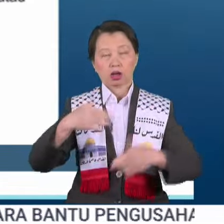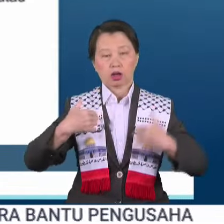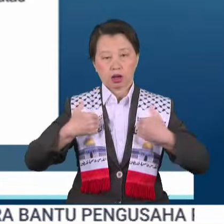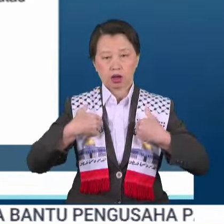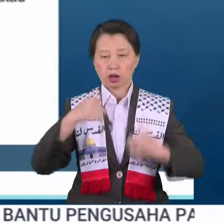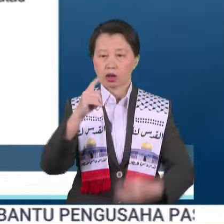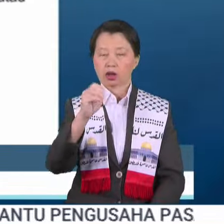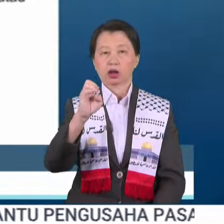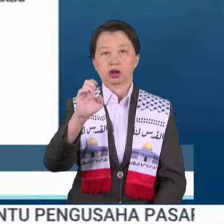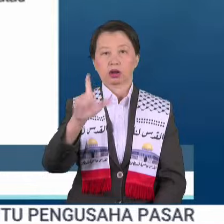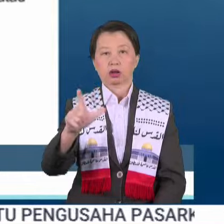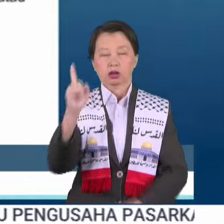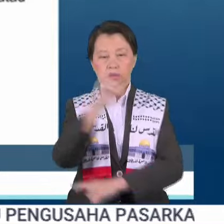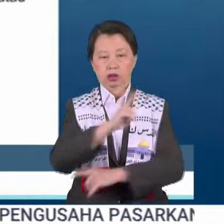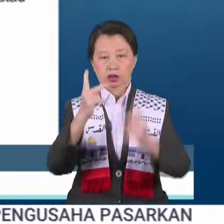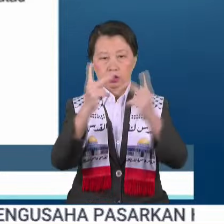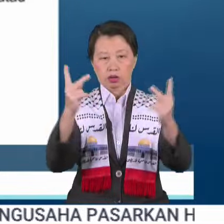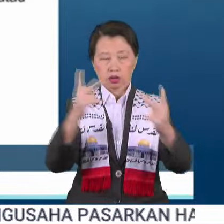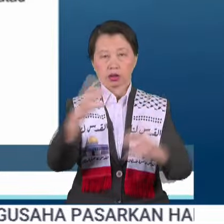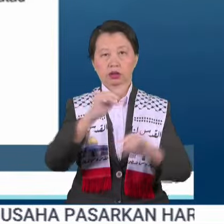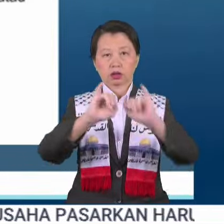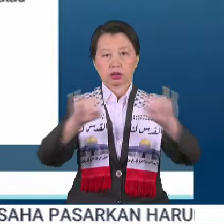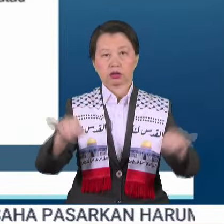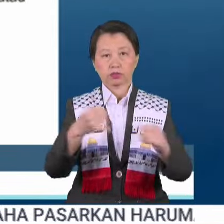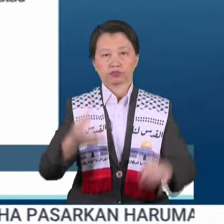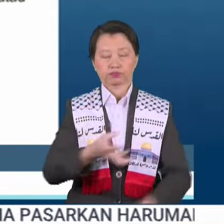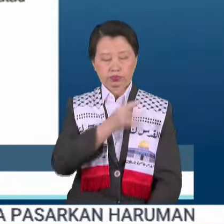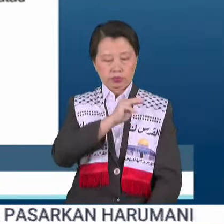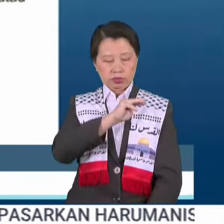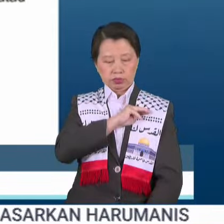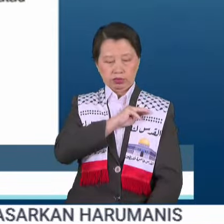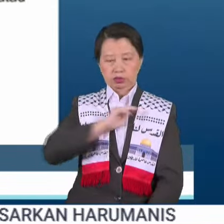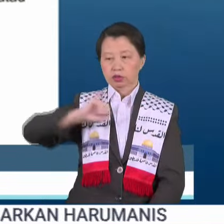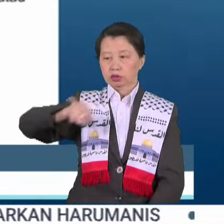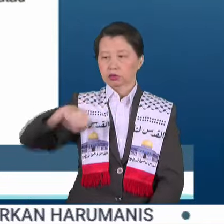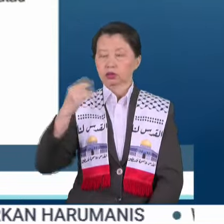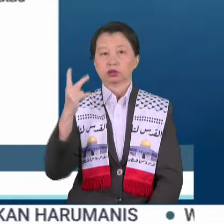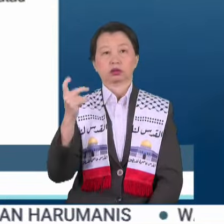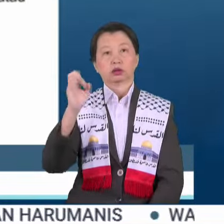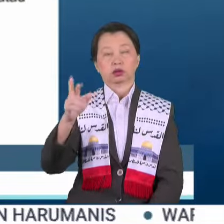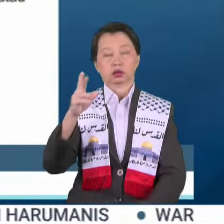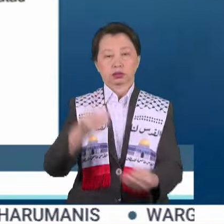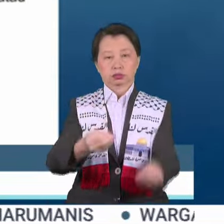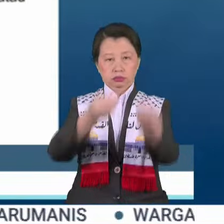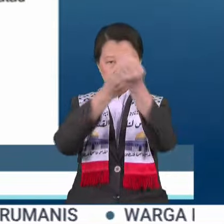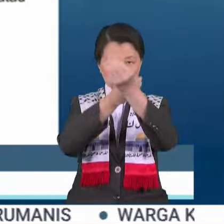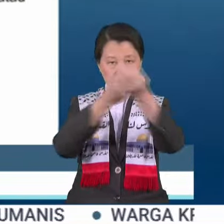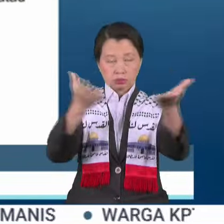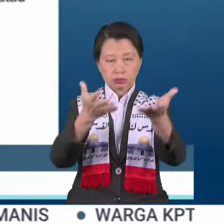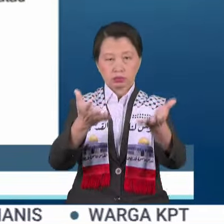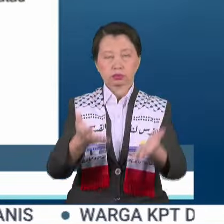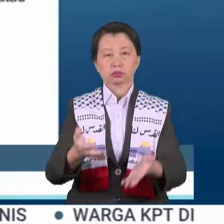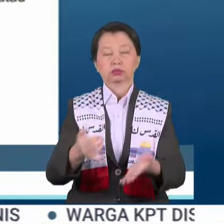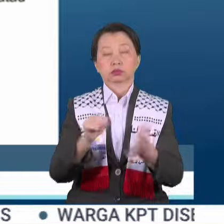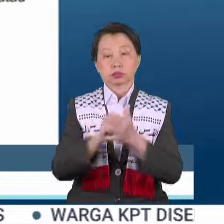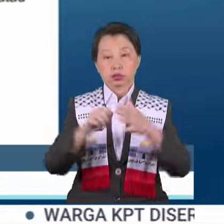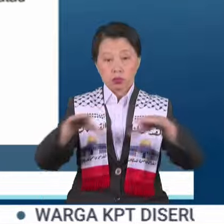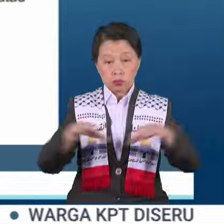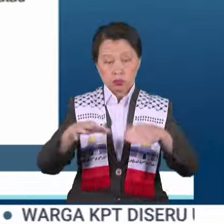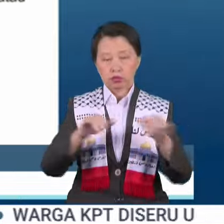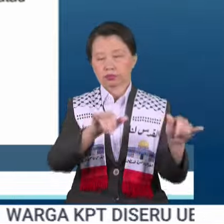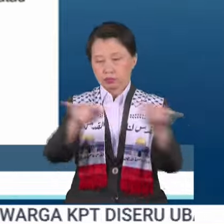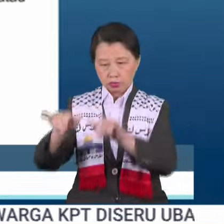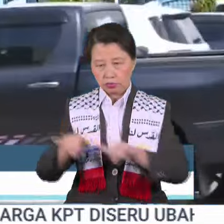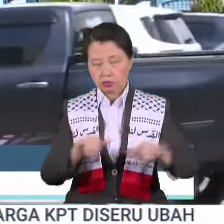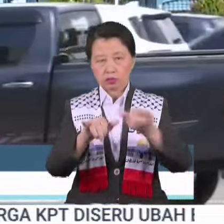pada Khamis dan Jumaat ini. Menteri Kerja Raya Datuk Seri Alexander Nanta Linggi memaklumkan pengumuman dibuat